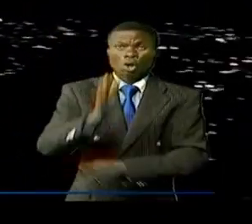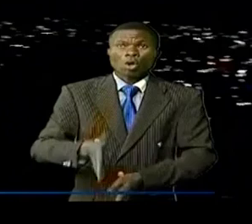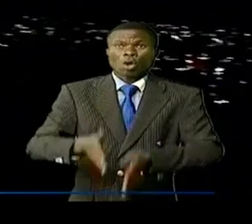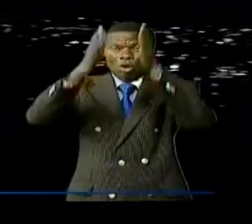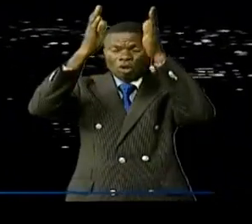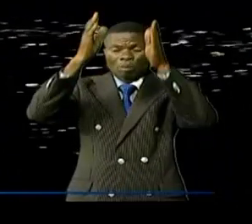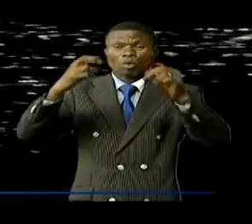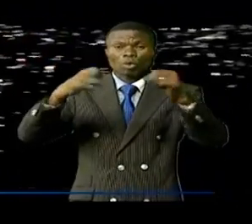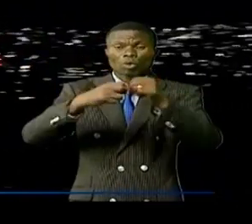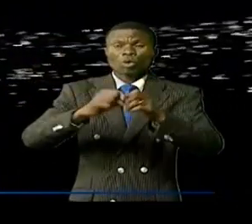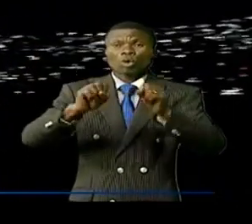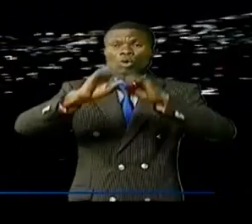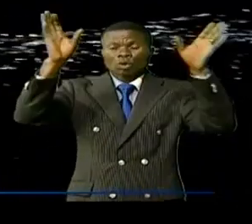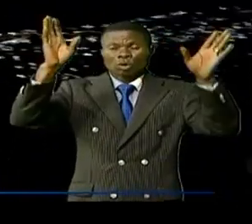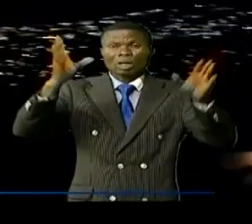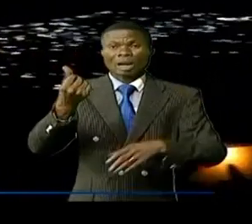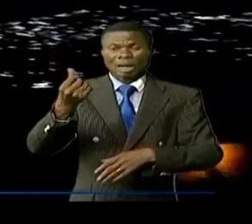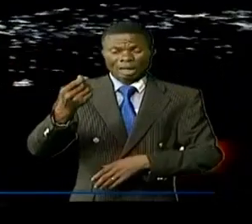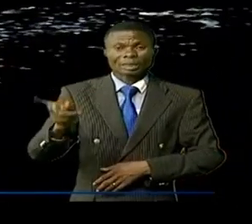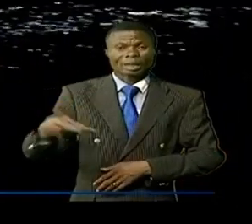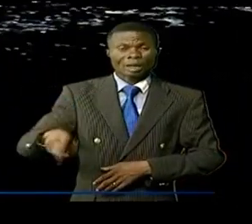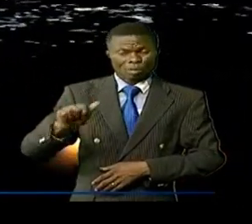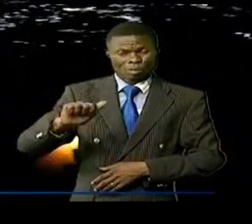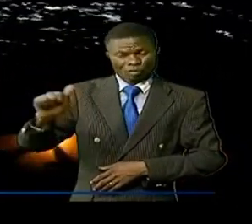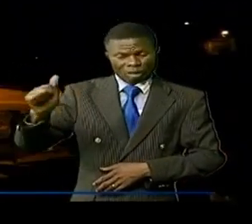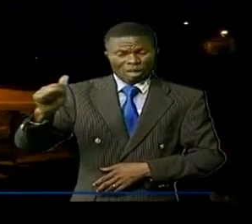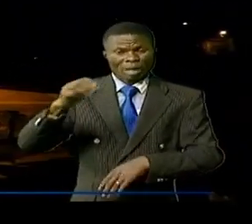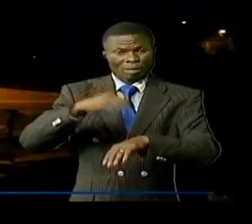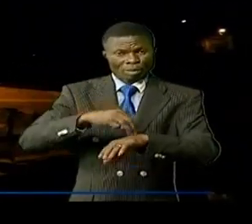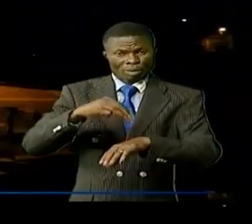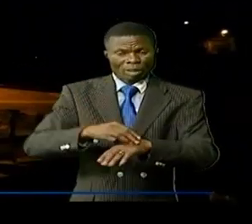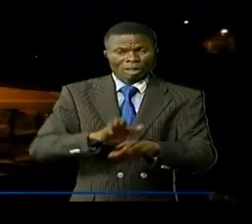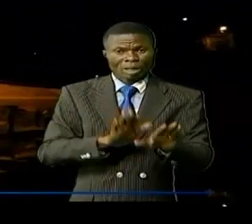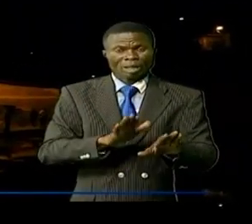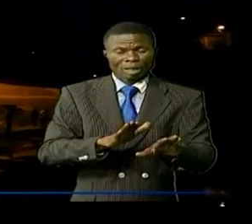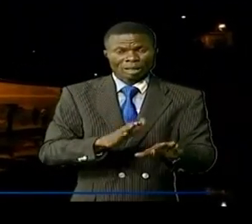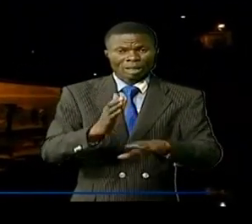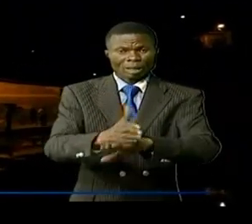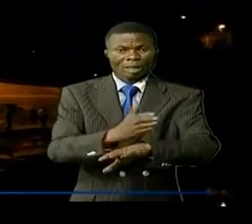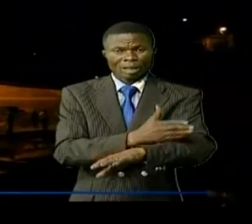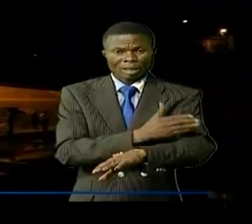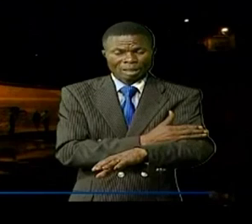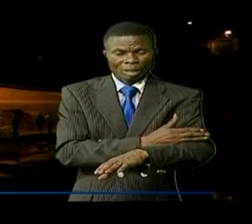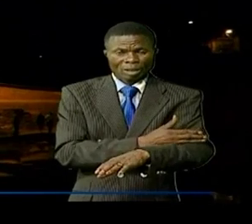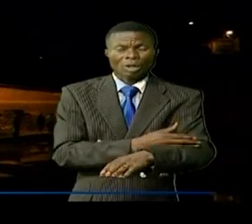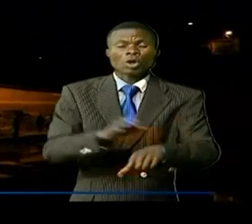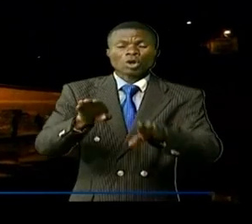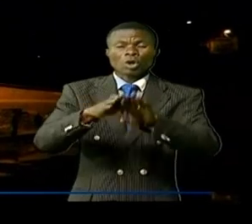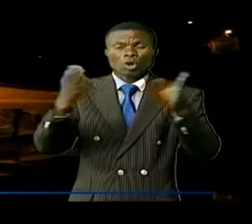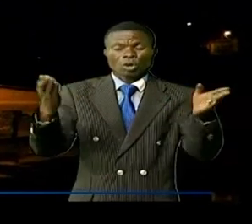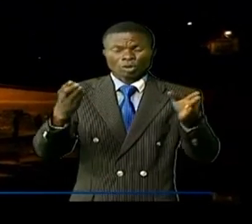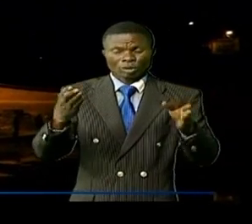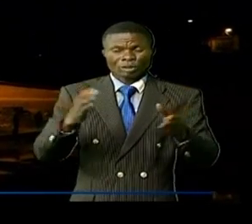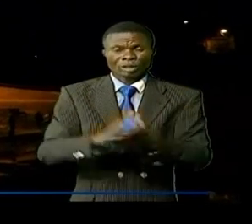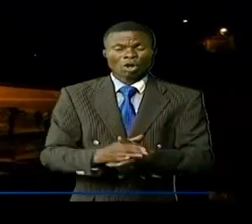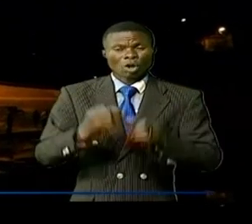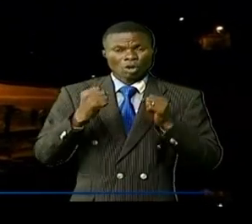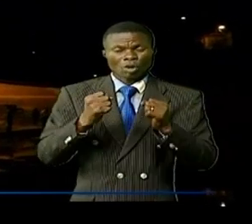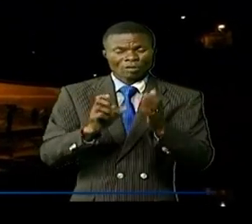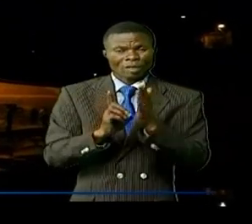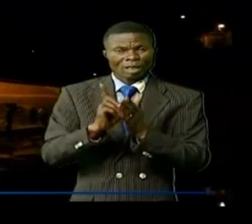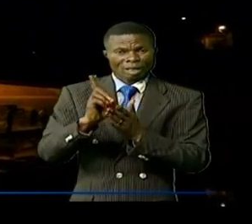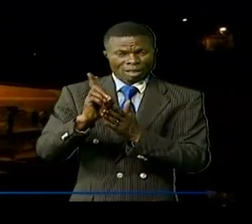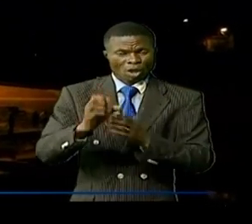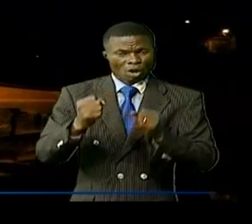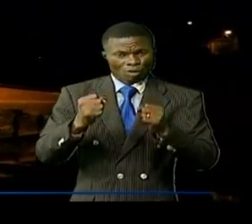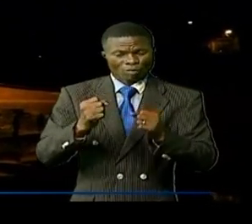sur fond propre des recettes urbaines de la mairie de Matadi. Et ce, en attendant les processus de son désenclavement, gage du mécanisme efficace de son développement durable